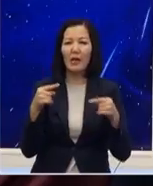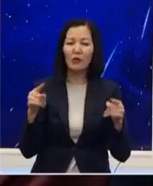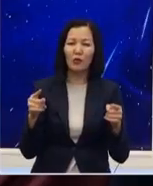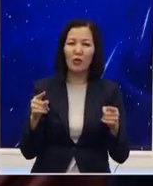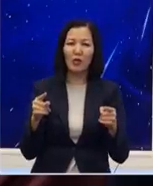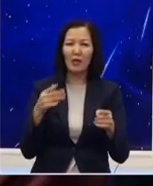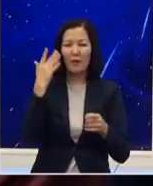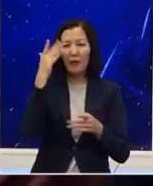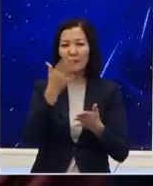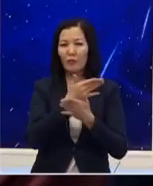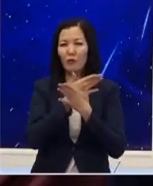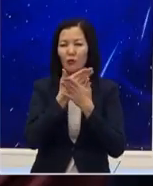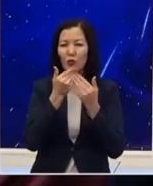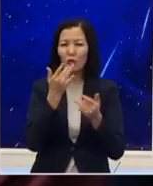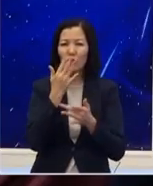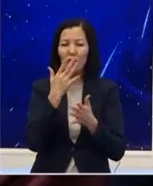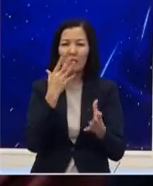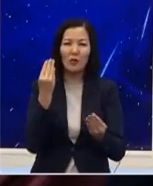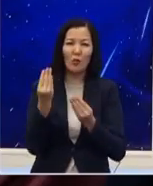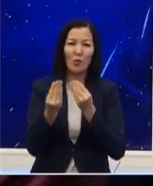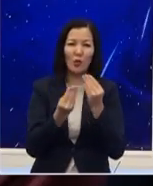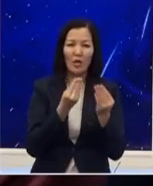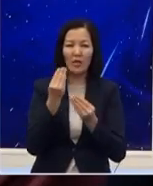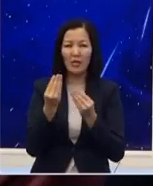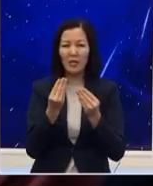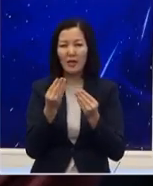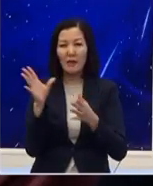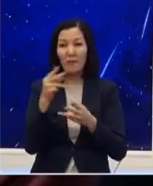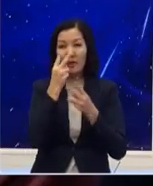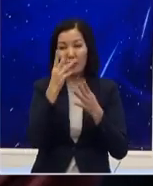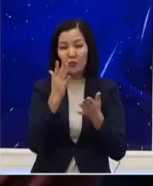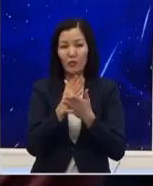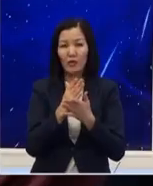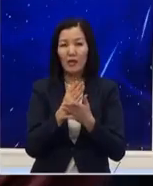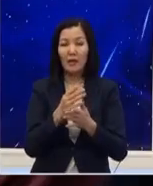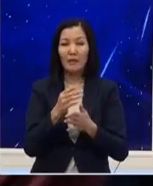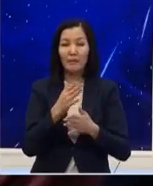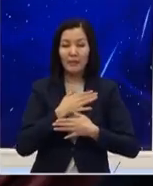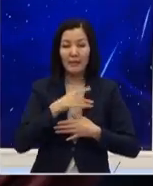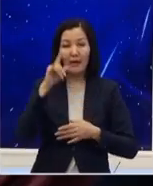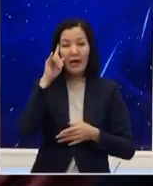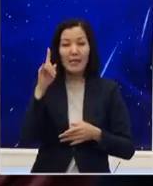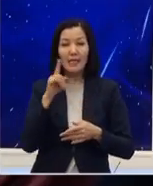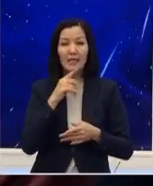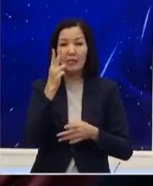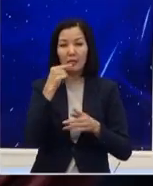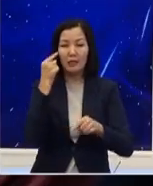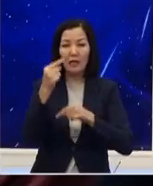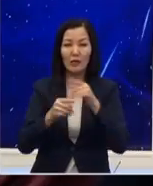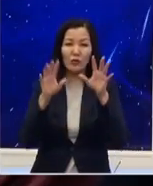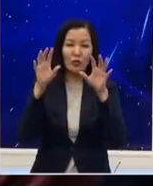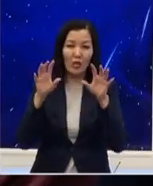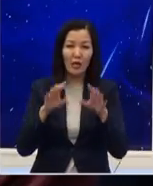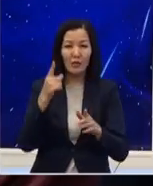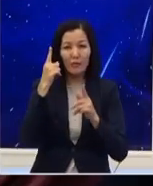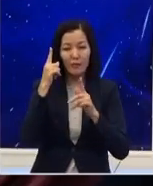қандай да бір мән мағынасы жоқ дүниелерге бой алып кетті. Сол себепті балаларымыз мына дәстүрді бойына сіңірсін, соны көрсін,